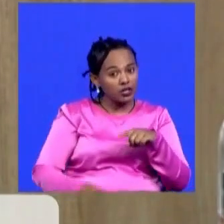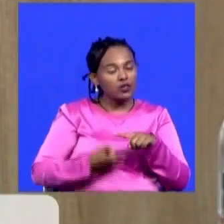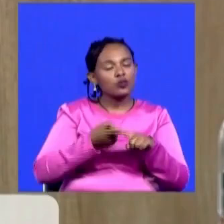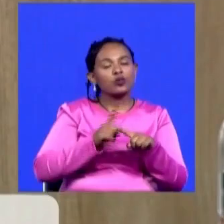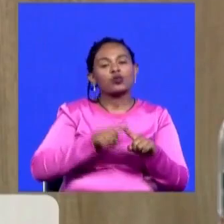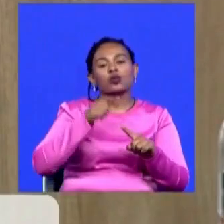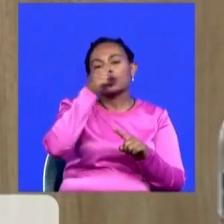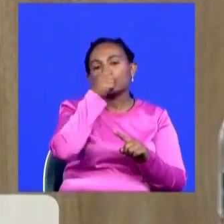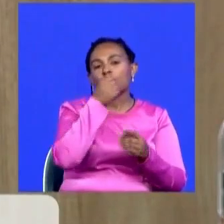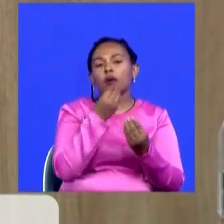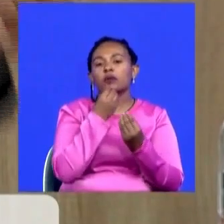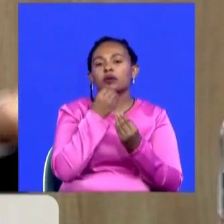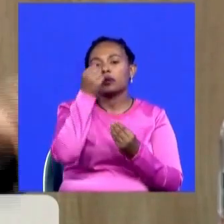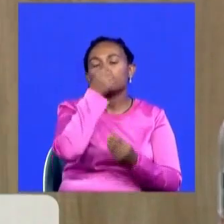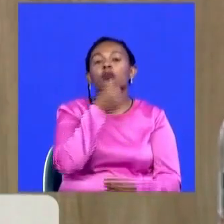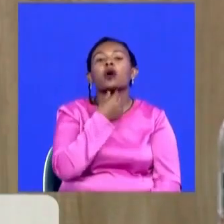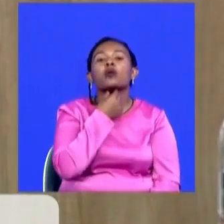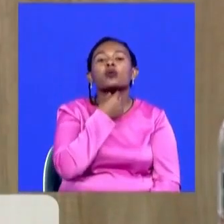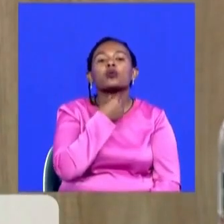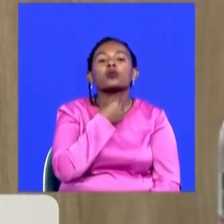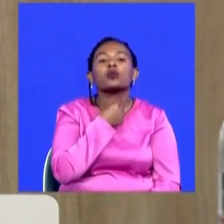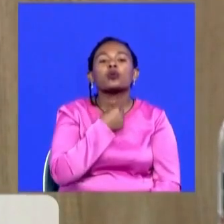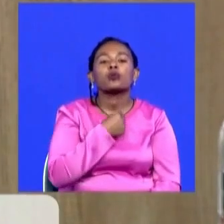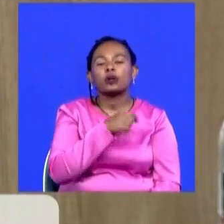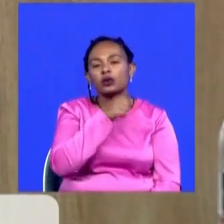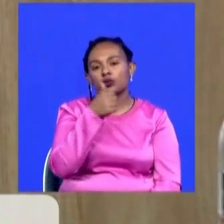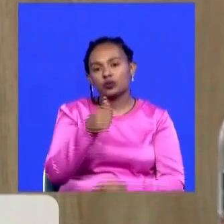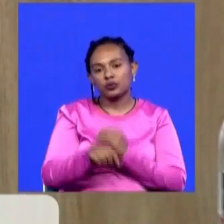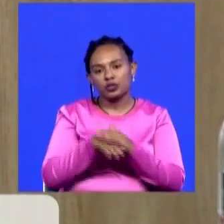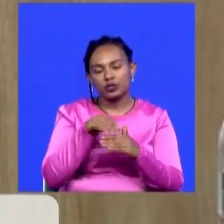የኢትዮጵያ ምግብ የኢትዮጵያ ጉሮሮ በሌሎች እጅ የተያዘ ነው ማለት